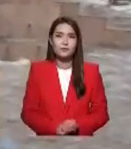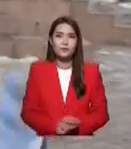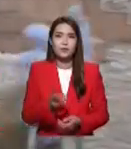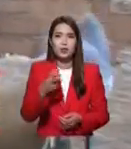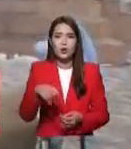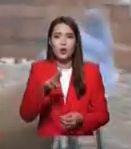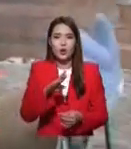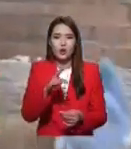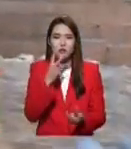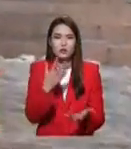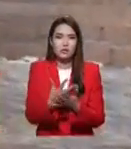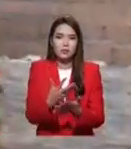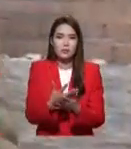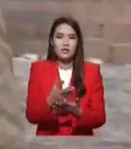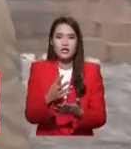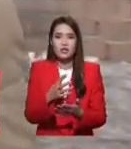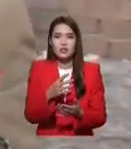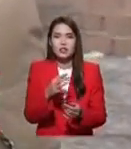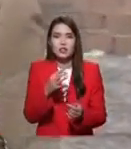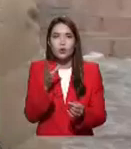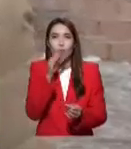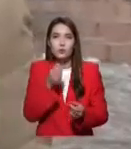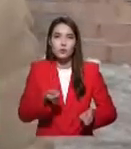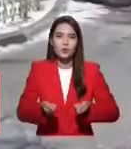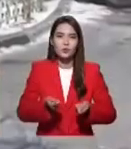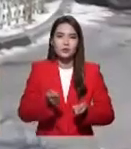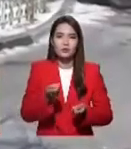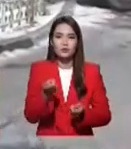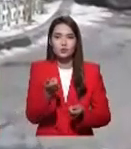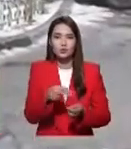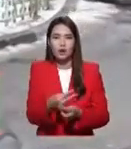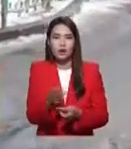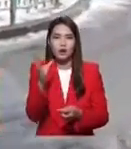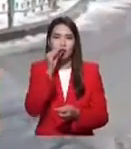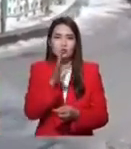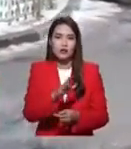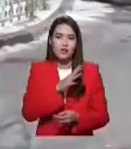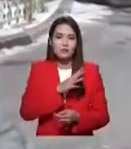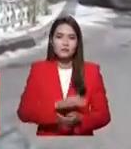на. Двое держались друг за друга. Азербай.